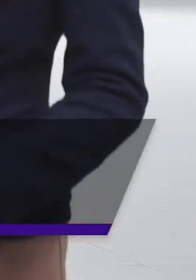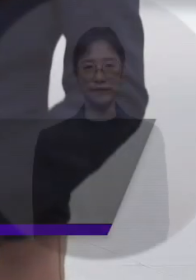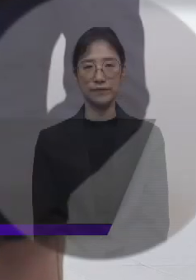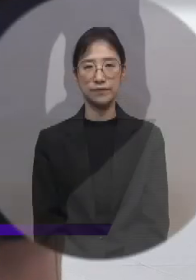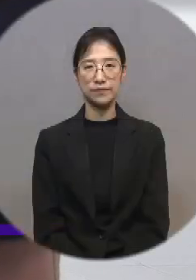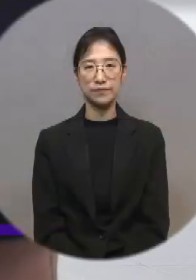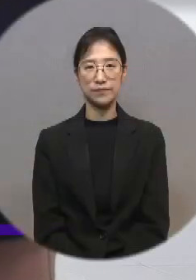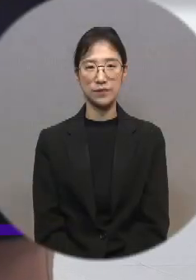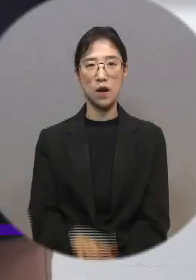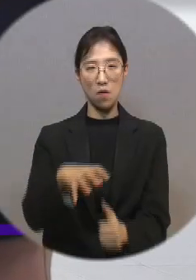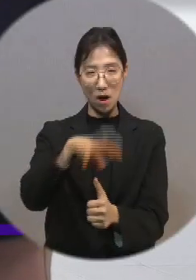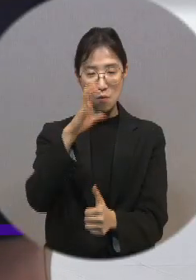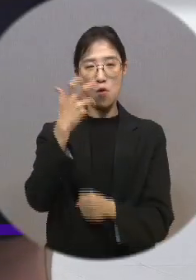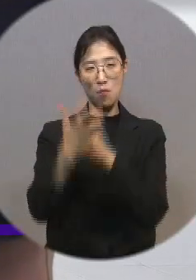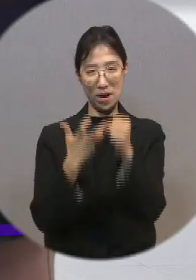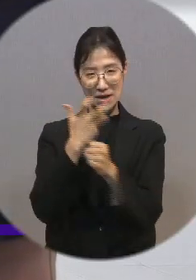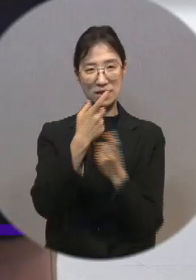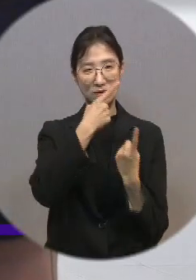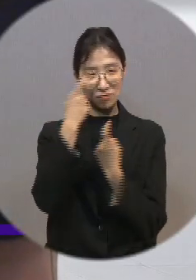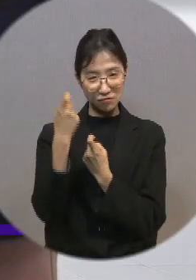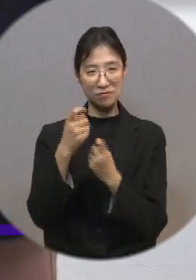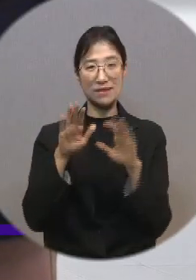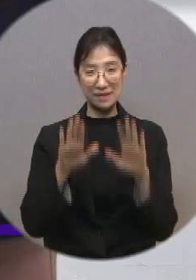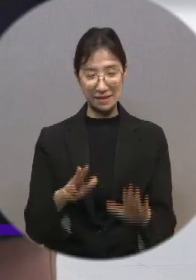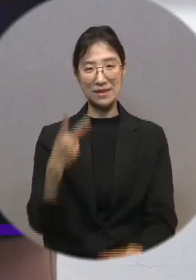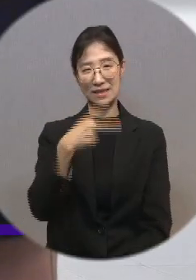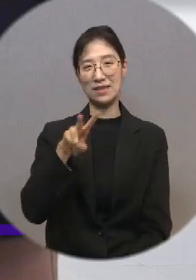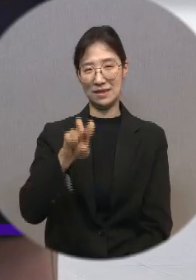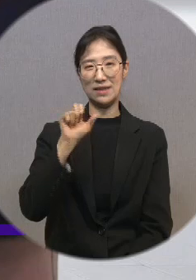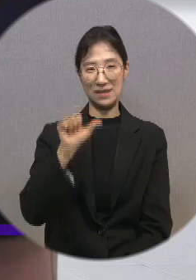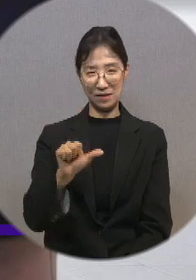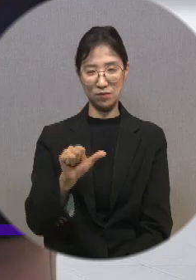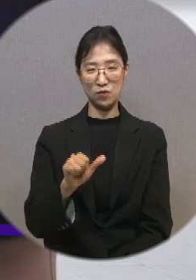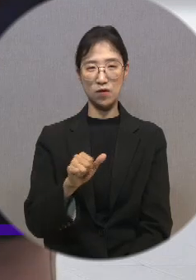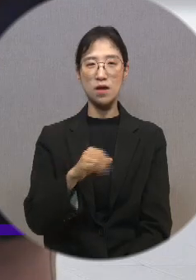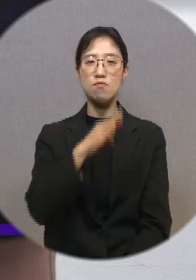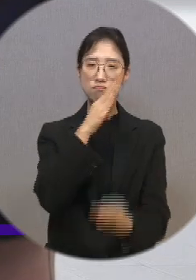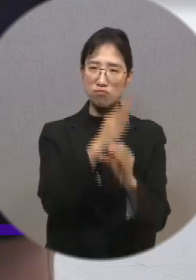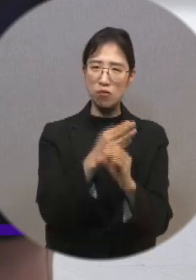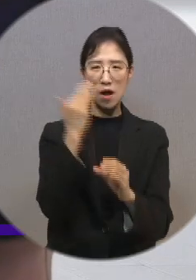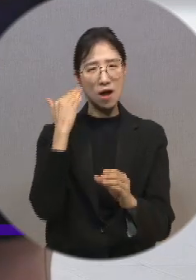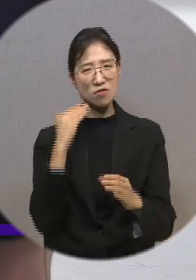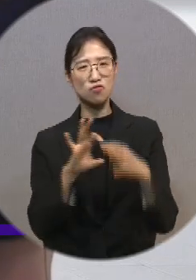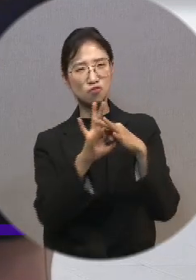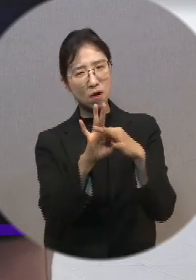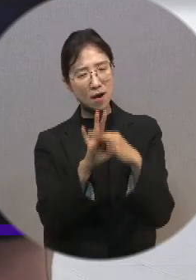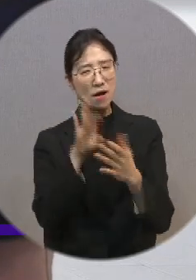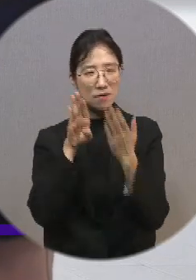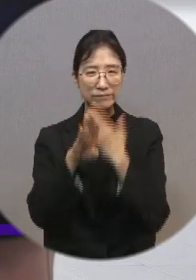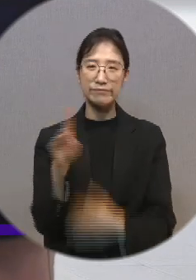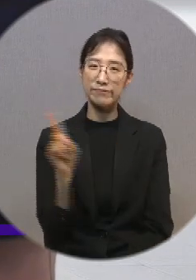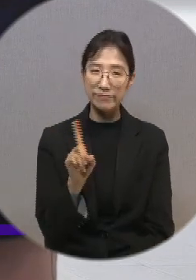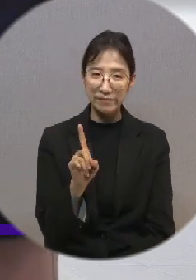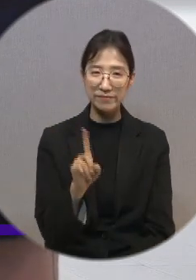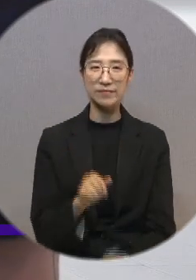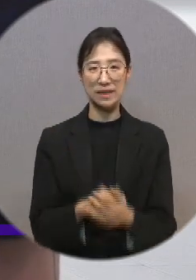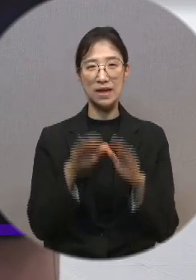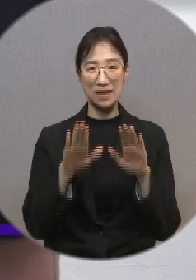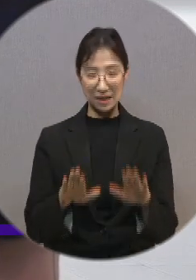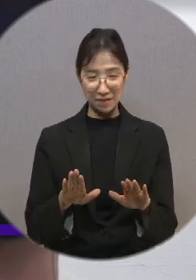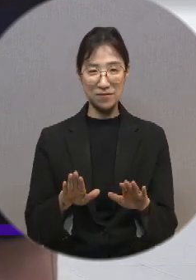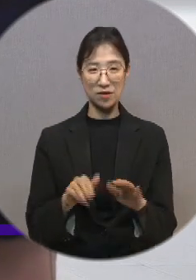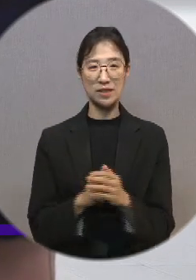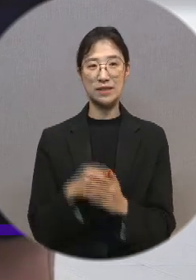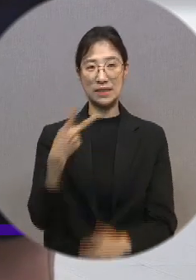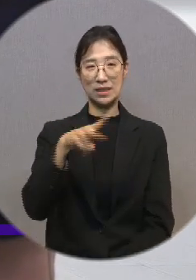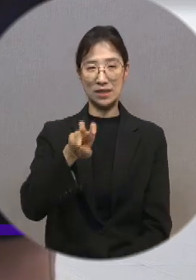광복 80주년을 맞은 한반도의 2025년, 남북관계는 어떻게 전망할 수 있을까요? 이번 주